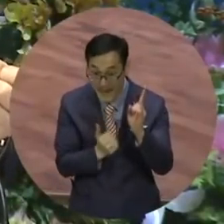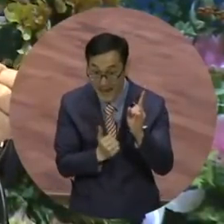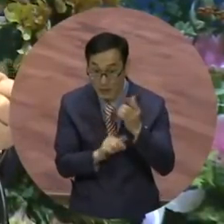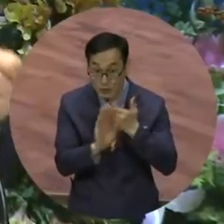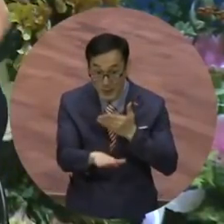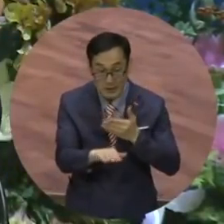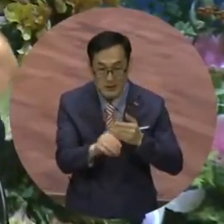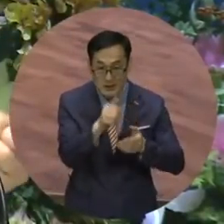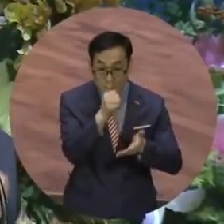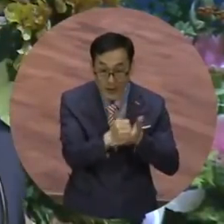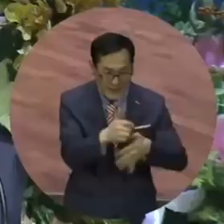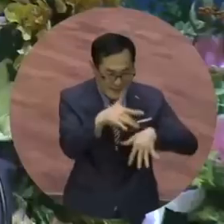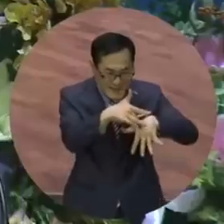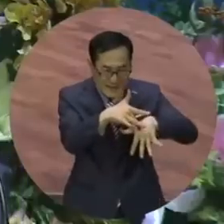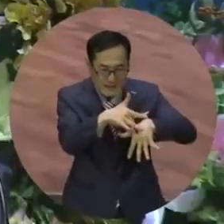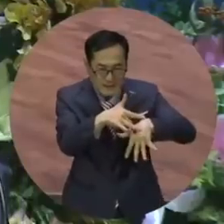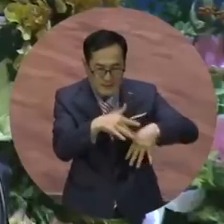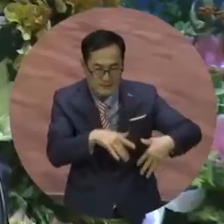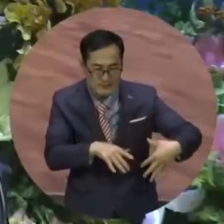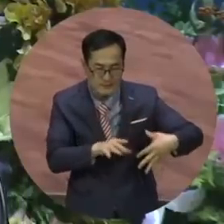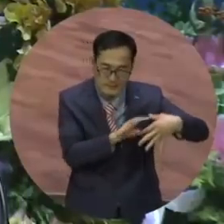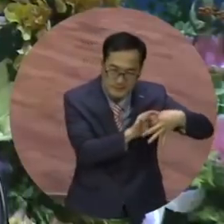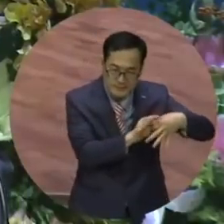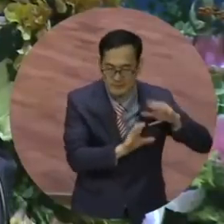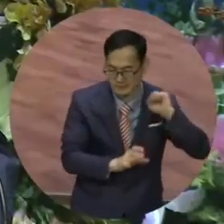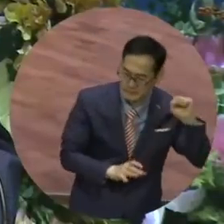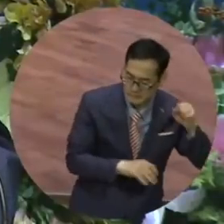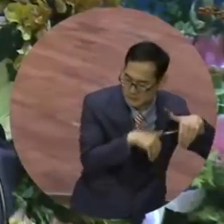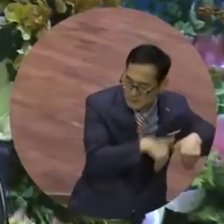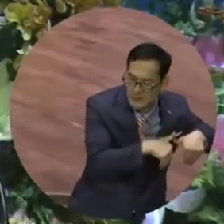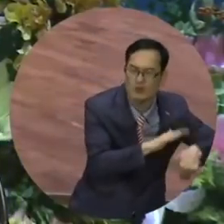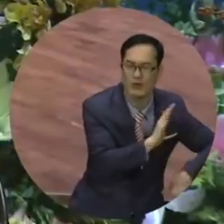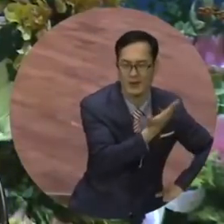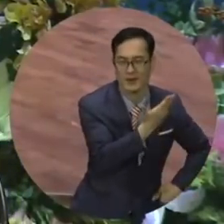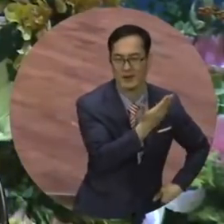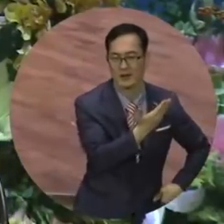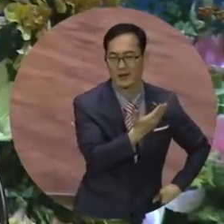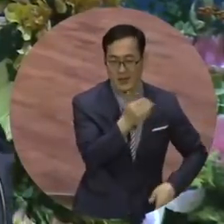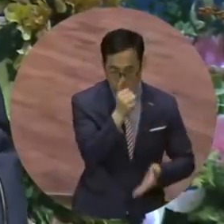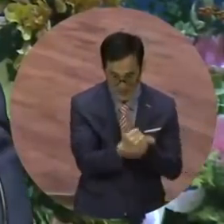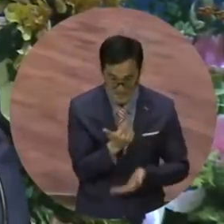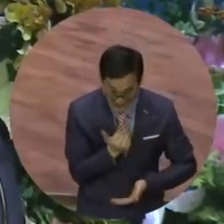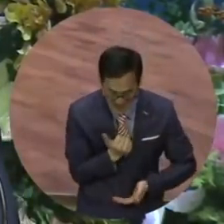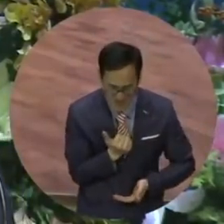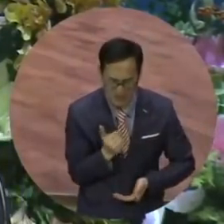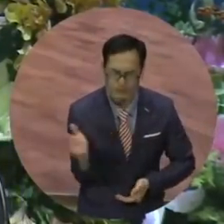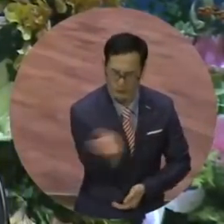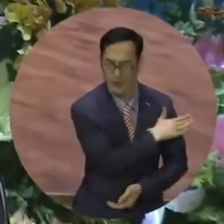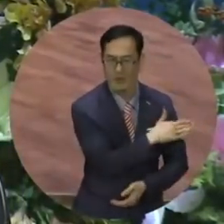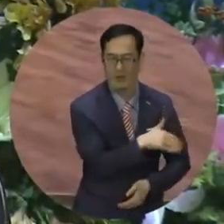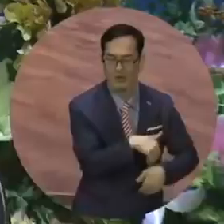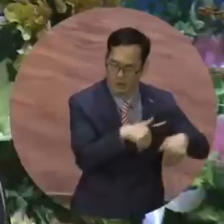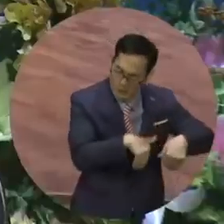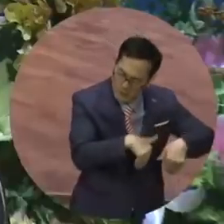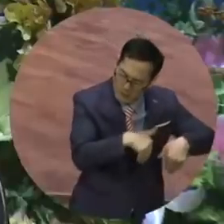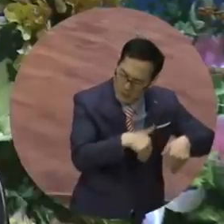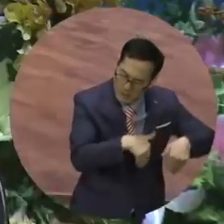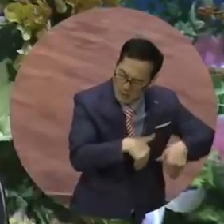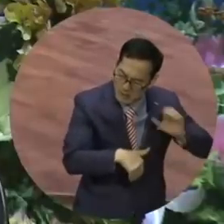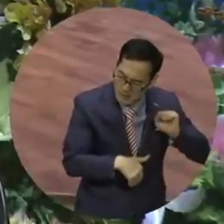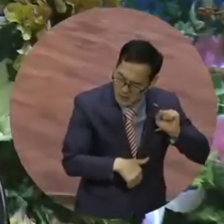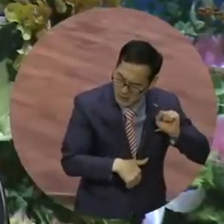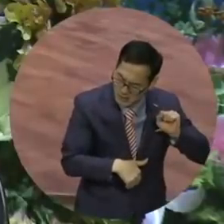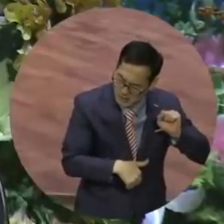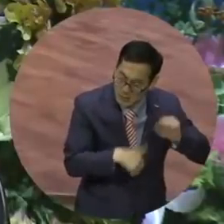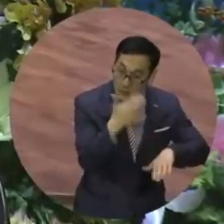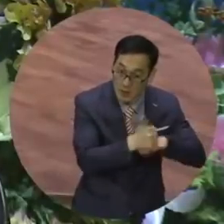됩니다. 사단 시키는 대로 합니다. 죄의 종로로 탑니다. 그러다가 어떻게 해요? 영원히, 영원히 사단이